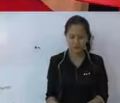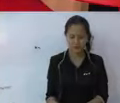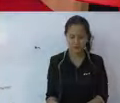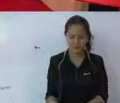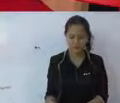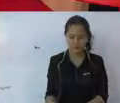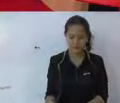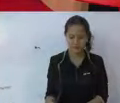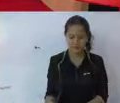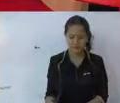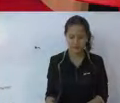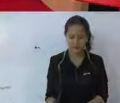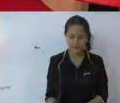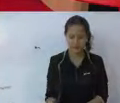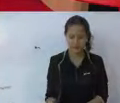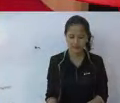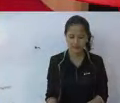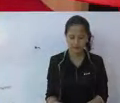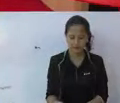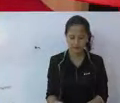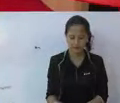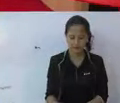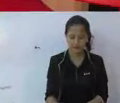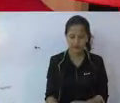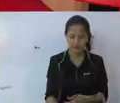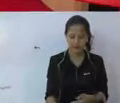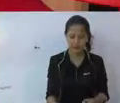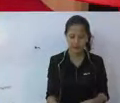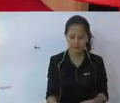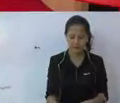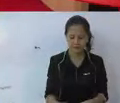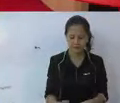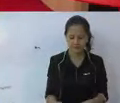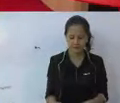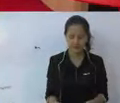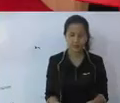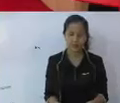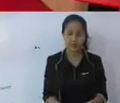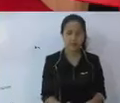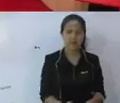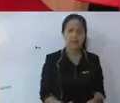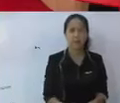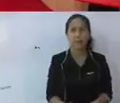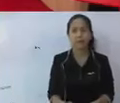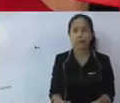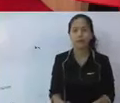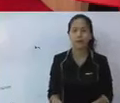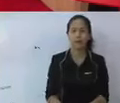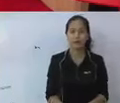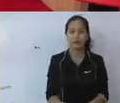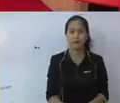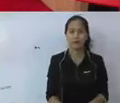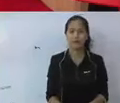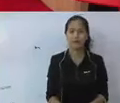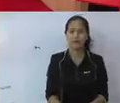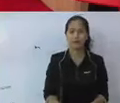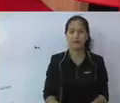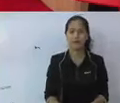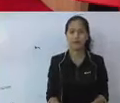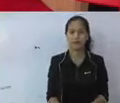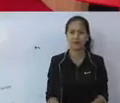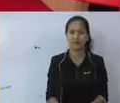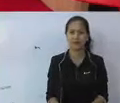Patayin mo nga yung ilaw dyan sa ano, nasisilaw ako. Ah, nasisilaw daw siya. Oh, wag na. Kaya wala yun eh.